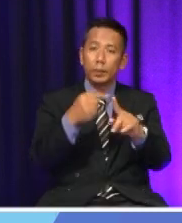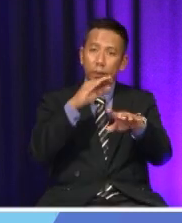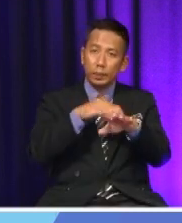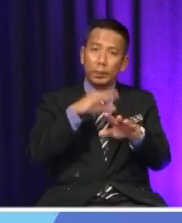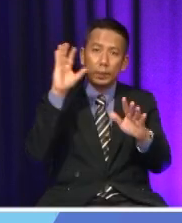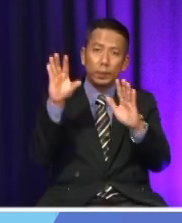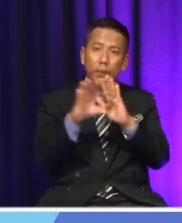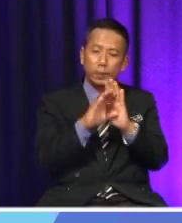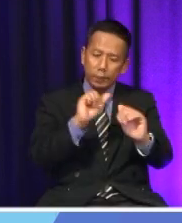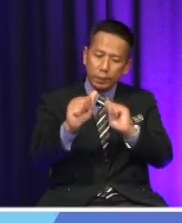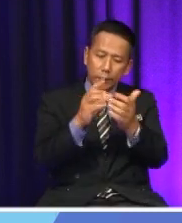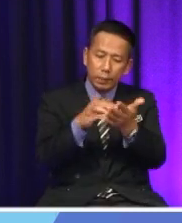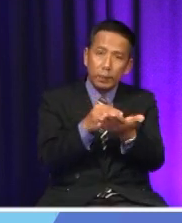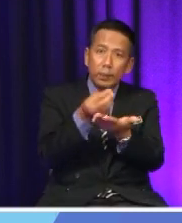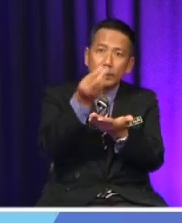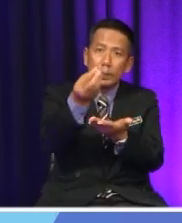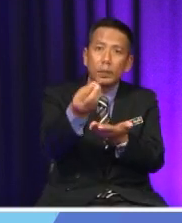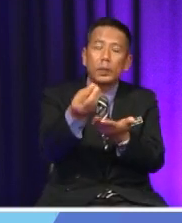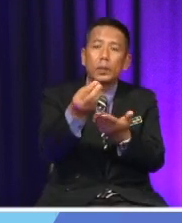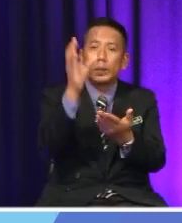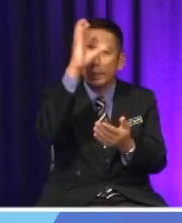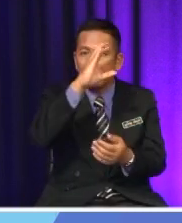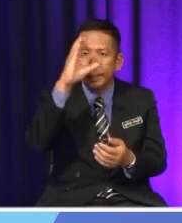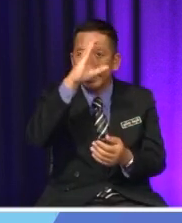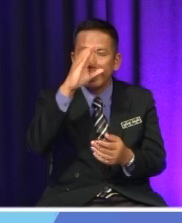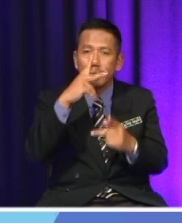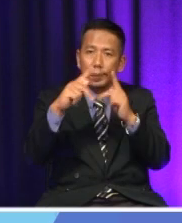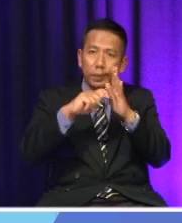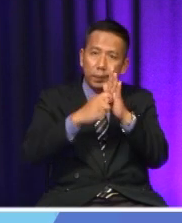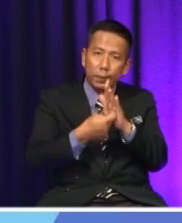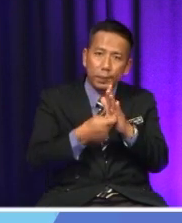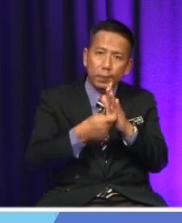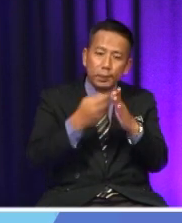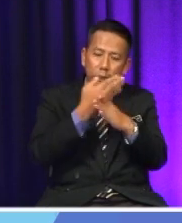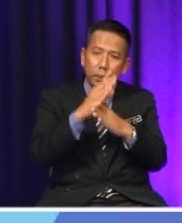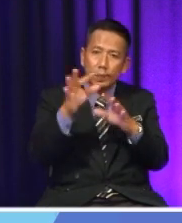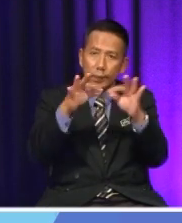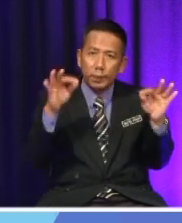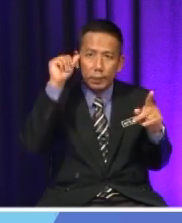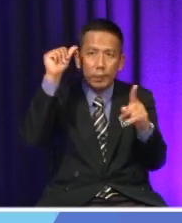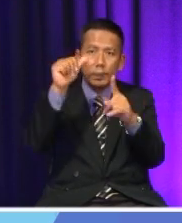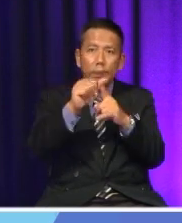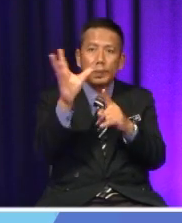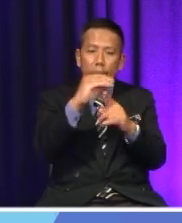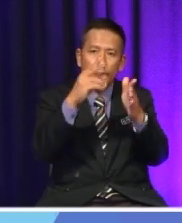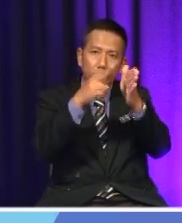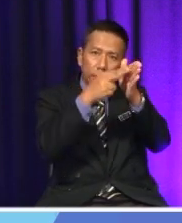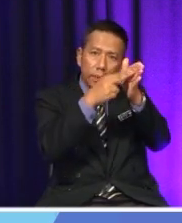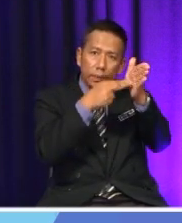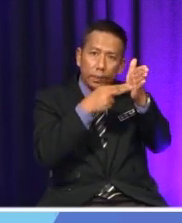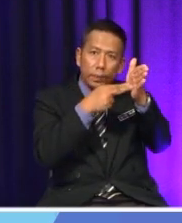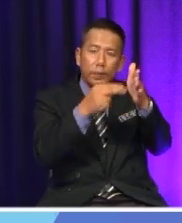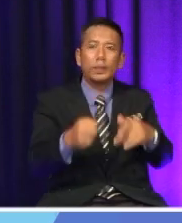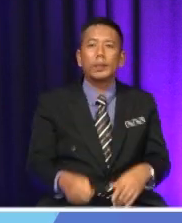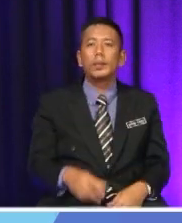makanan kita eee cari kata kunci di bagian ayat arahan dan kemudian kita highlight ya jadi